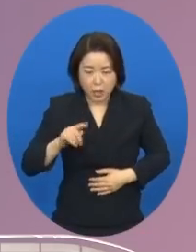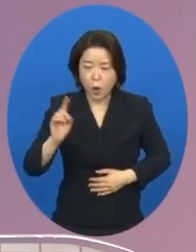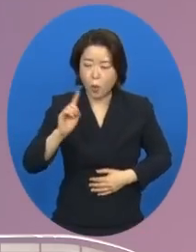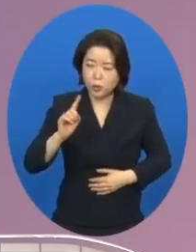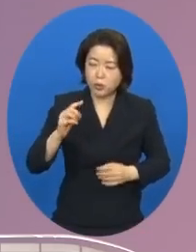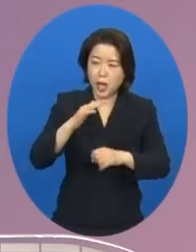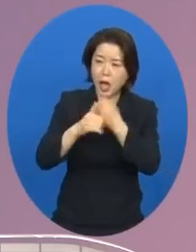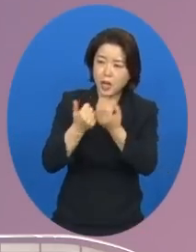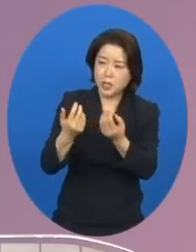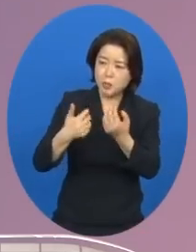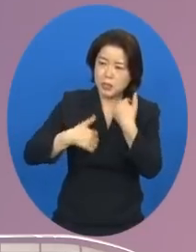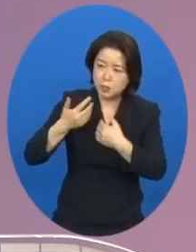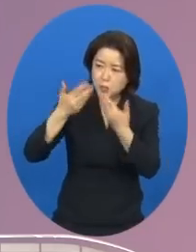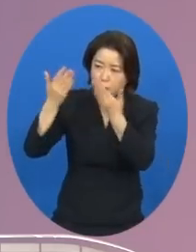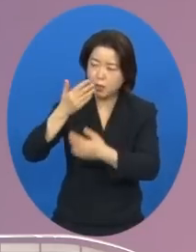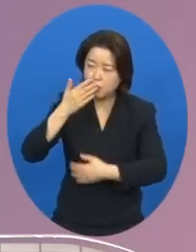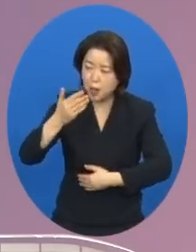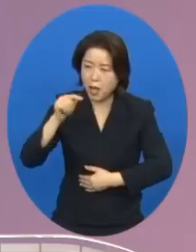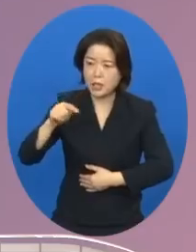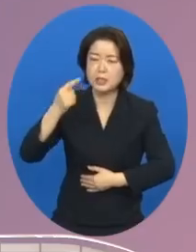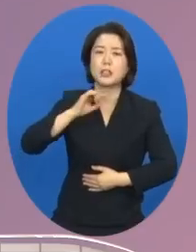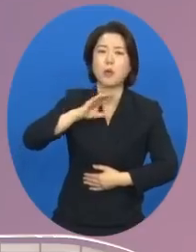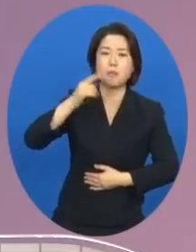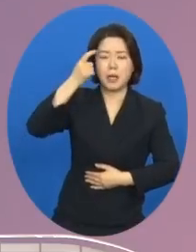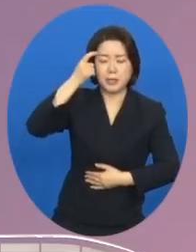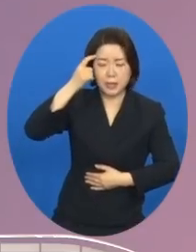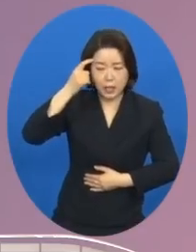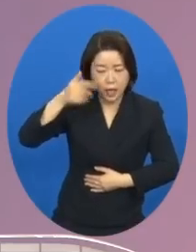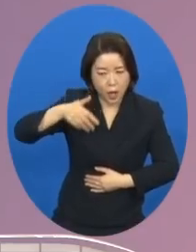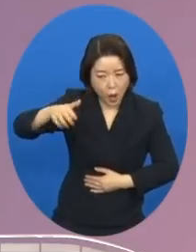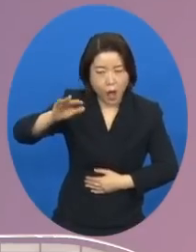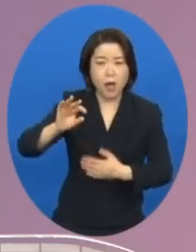할 수 있을까? 그 일만 생각하고 나가면